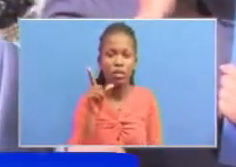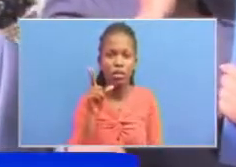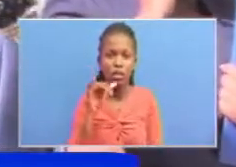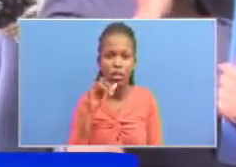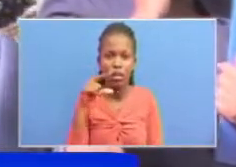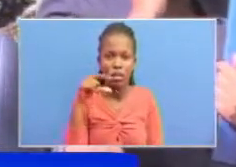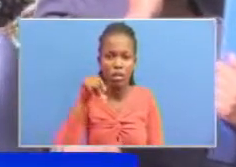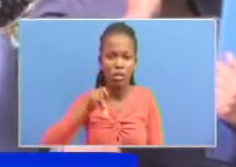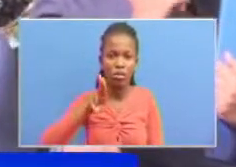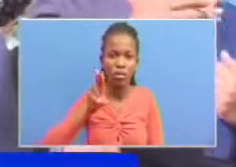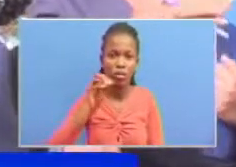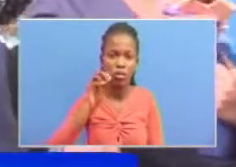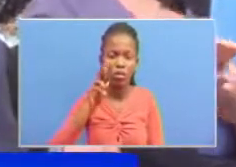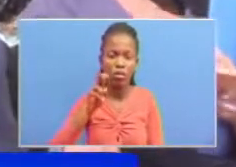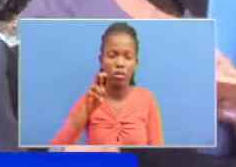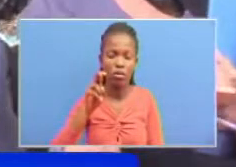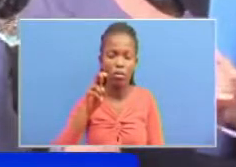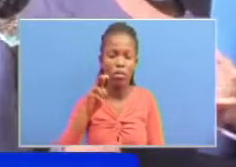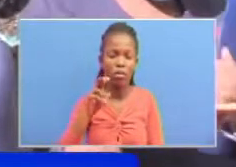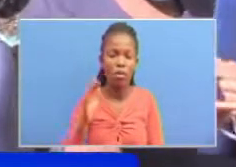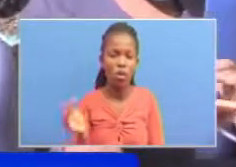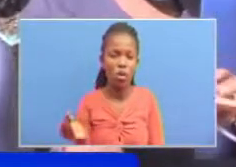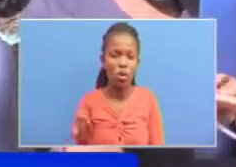mudembosu na isu tu yosa ni ya